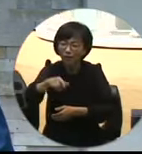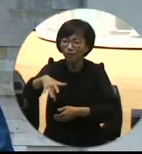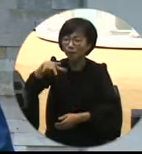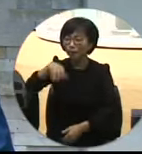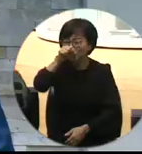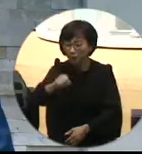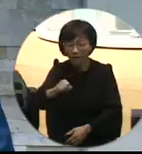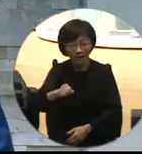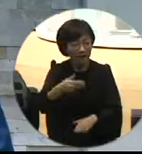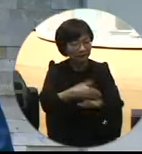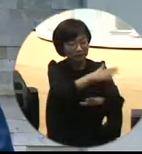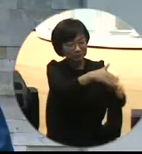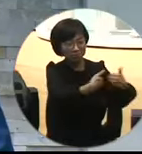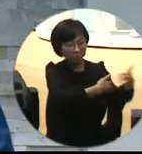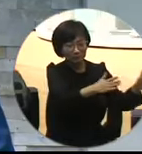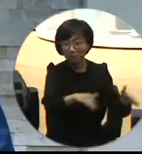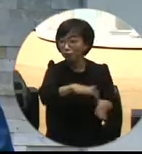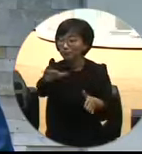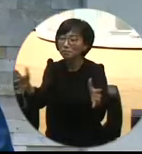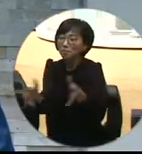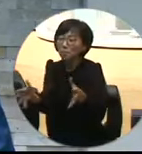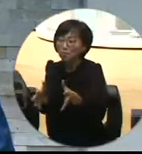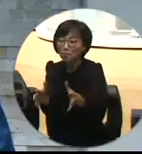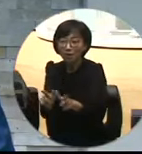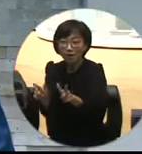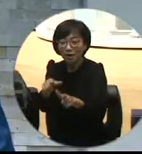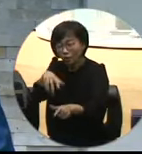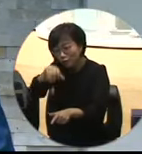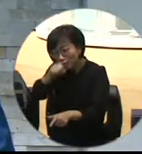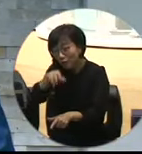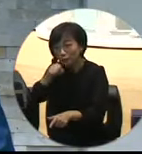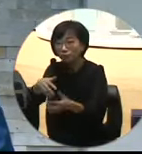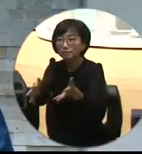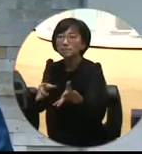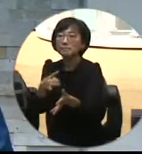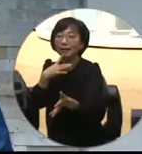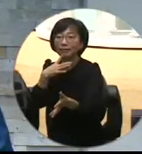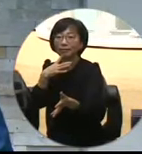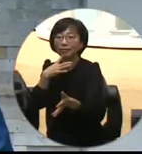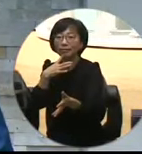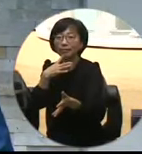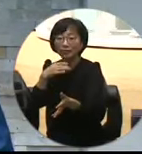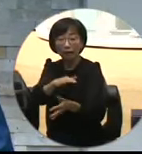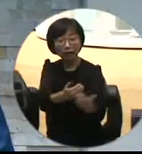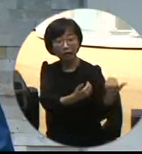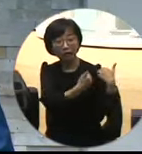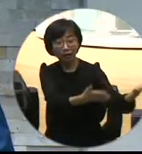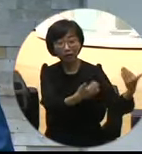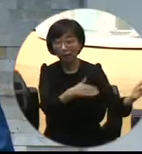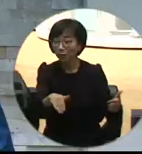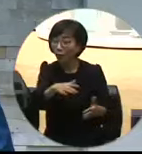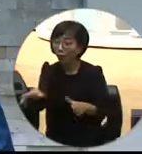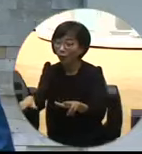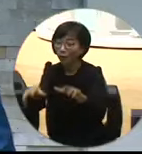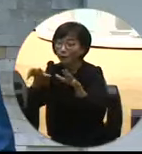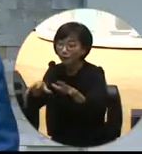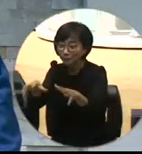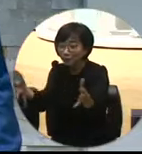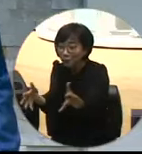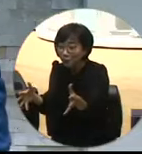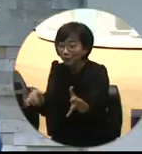자꾸 이렇게 변화를 달라라. 겁나게. 그냥 여기가 좋은데. 우리끼리가 너무 좋은데. 지금이 좋은데. 여기가